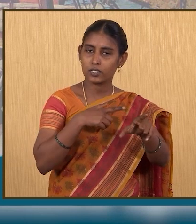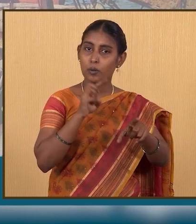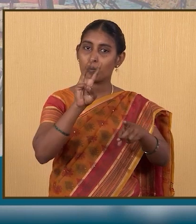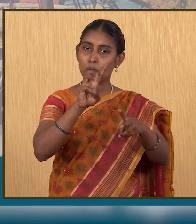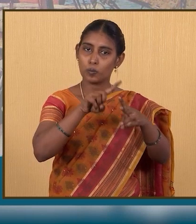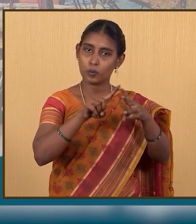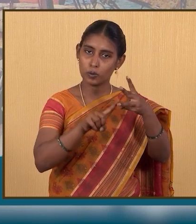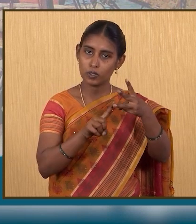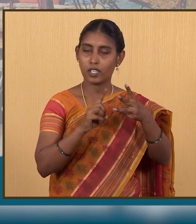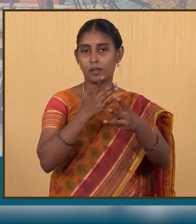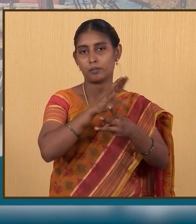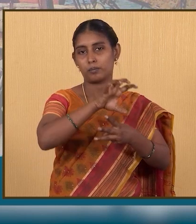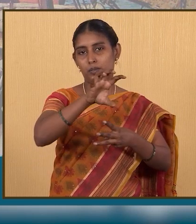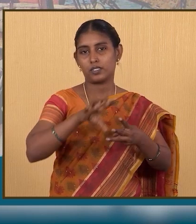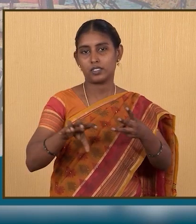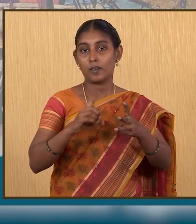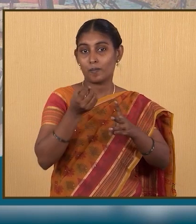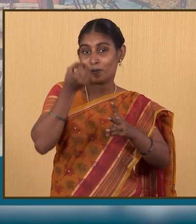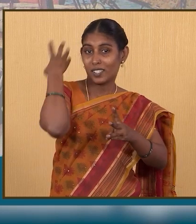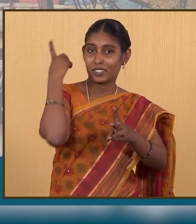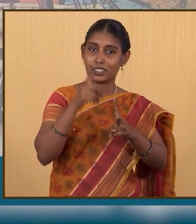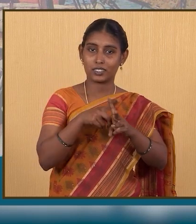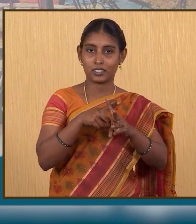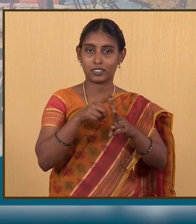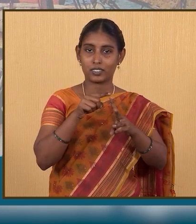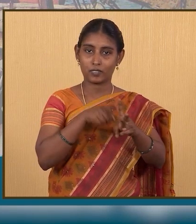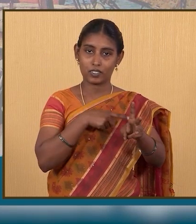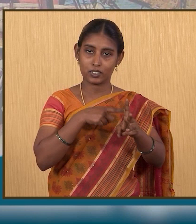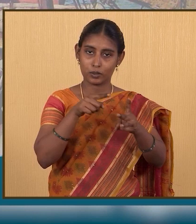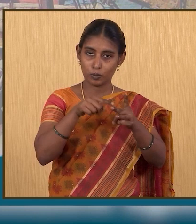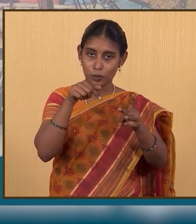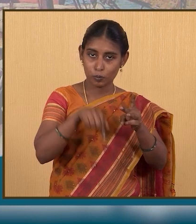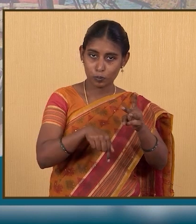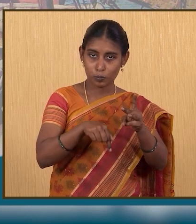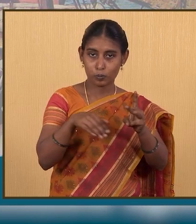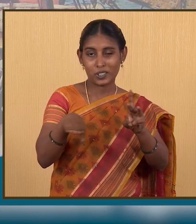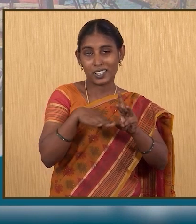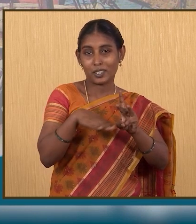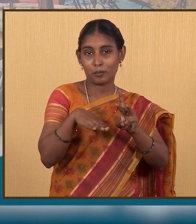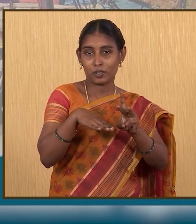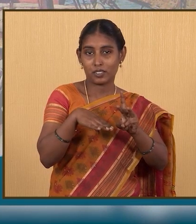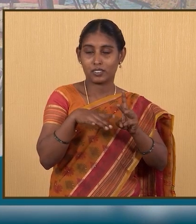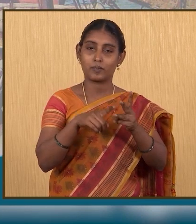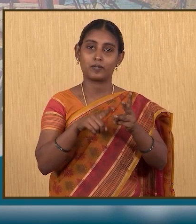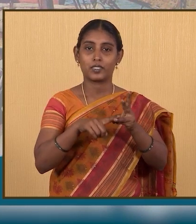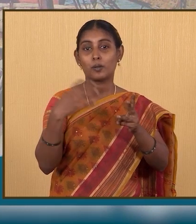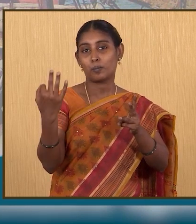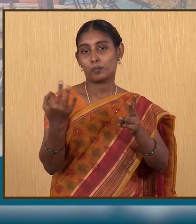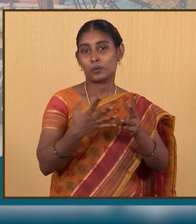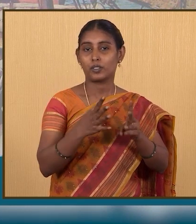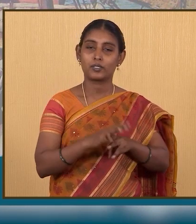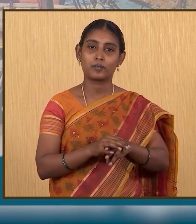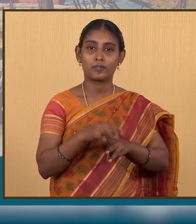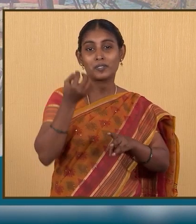வகையாக பிரிச்சுருக்கோம். அதில் பண்டைய காலங்கள், இடைக்காலம், நவீன காலம் அப்படின்னு பிரிச்சுருக்கோம். நம்ம